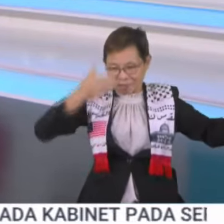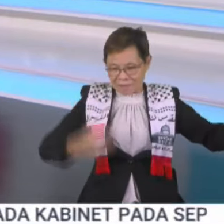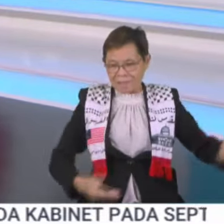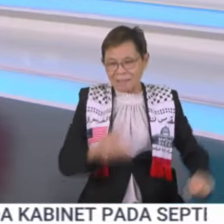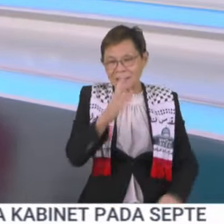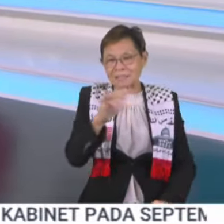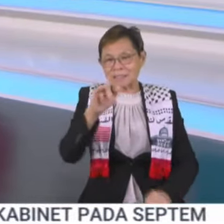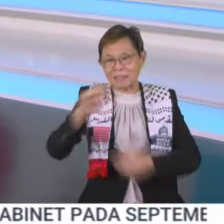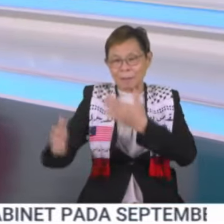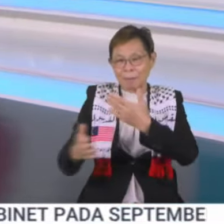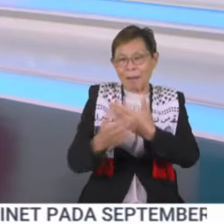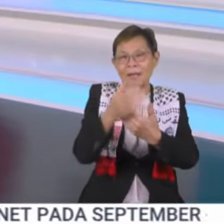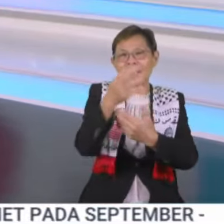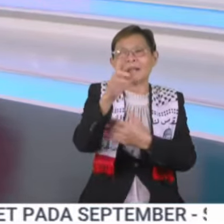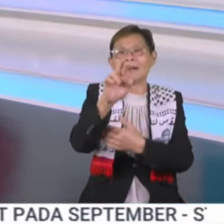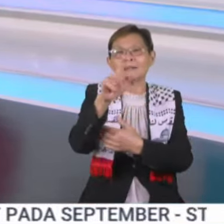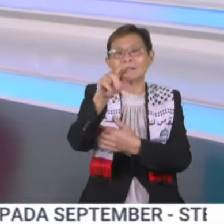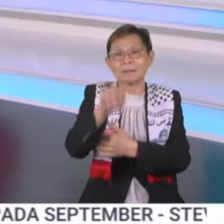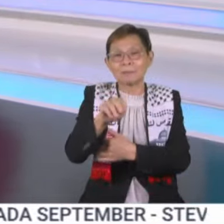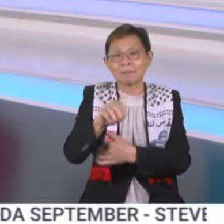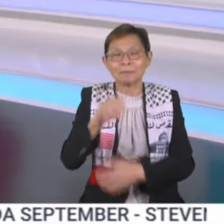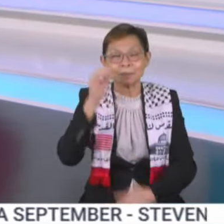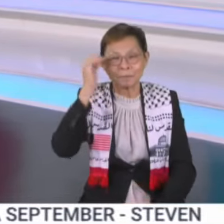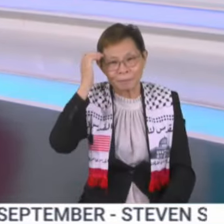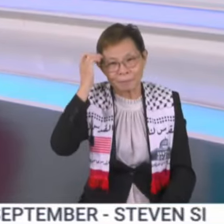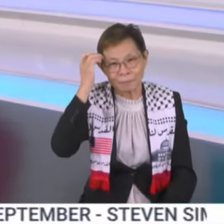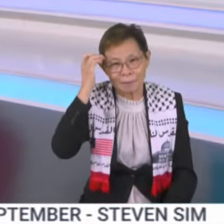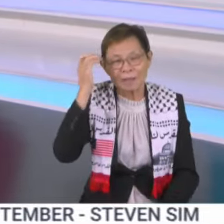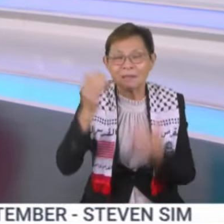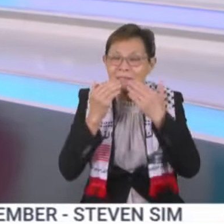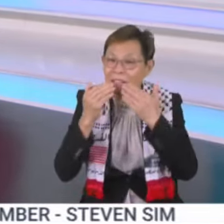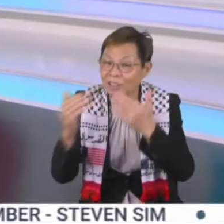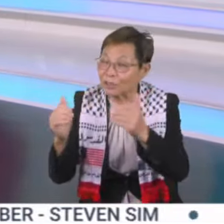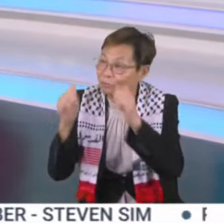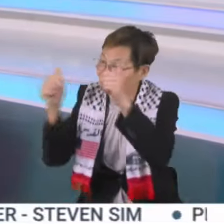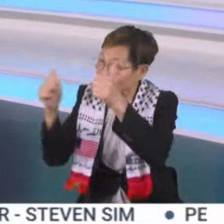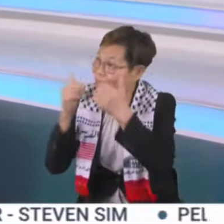Siti Zaida Osman kembali ke Angkasa Puri. Baik, terima kasih Zaida.